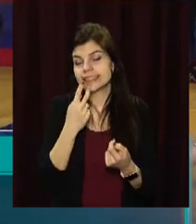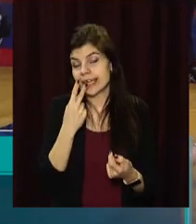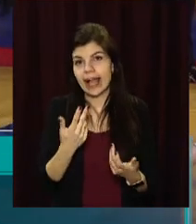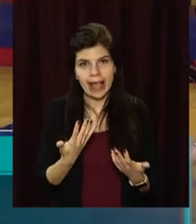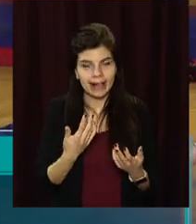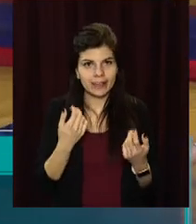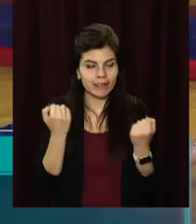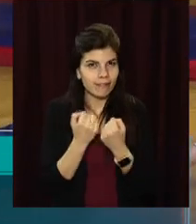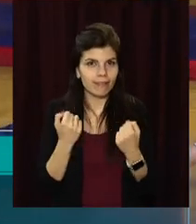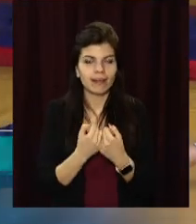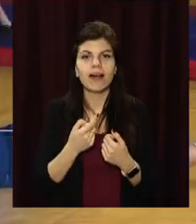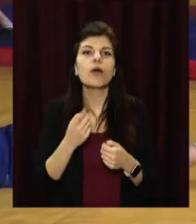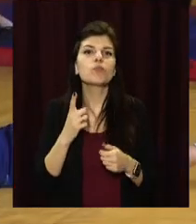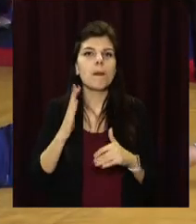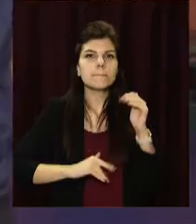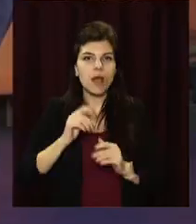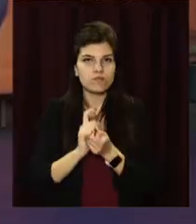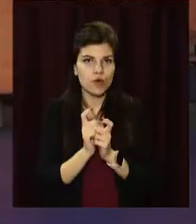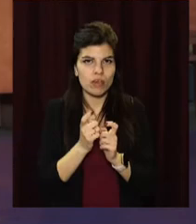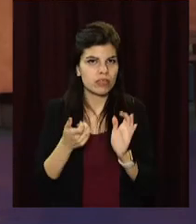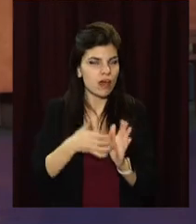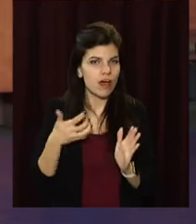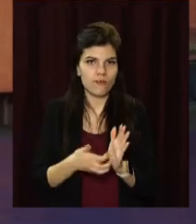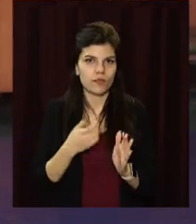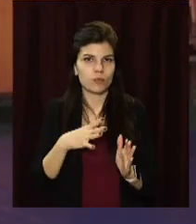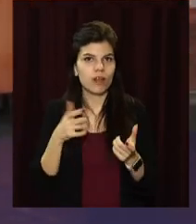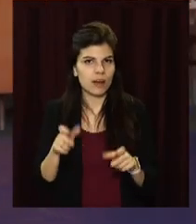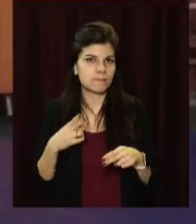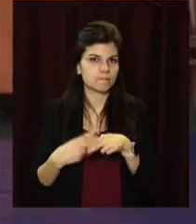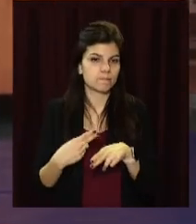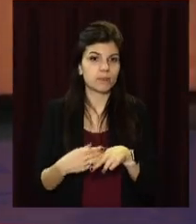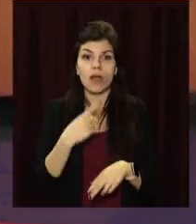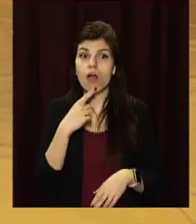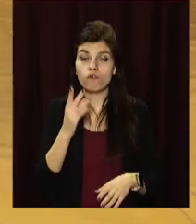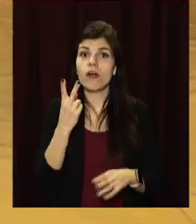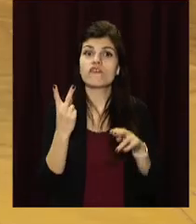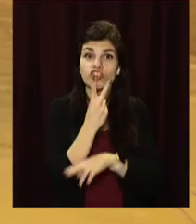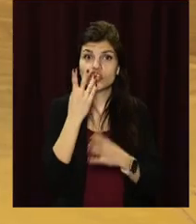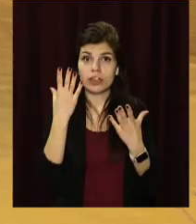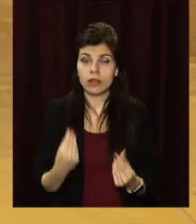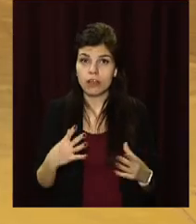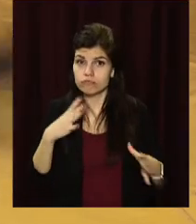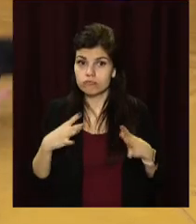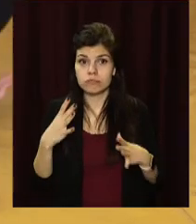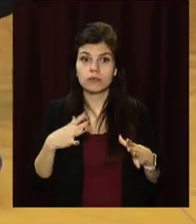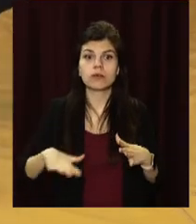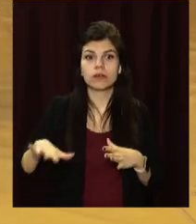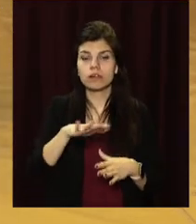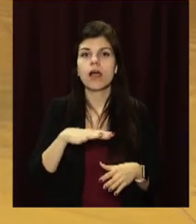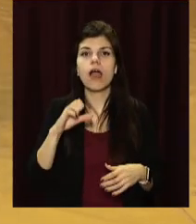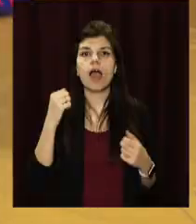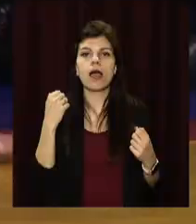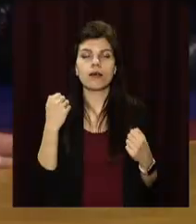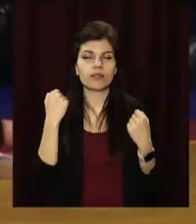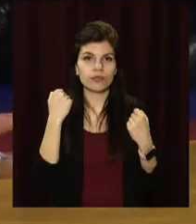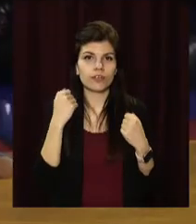було практики в боротьбі, на соревнованнях. Наразі спортсмени двічі на день тренуються в рідному спортивному залі Академії фізичної культури.